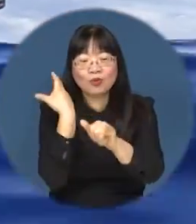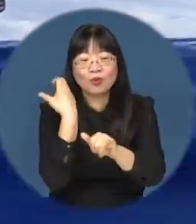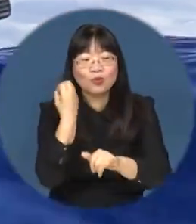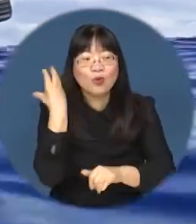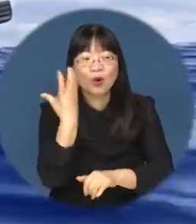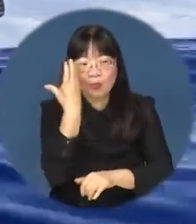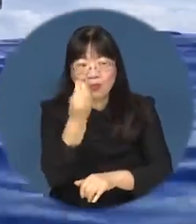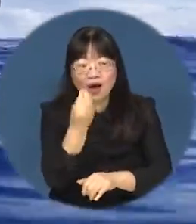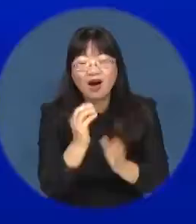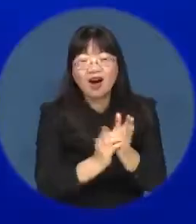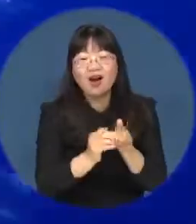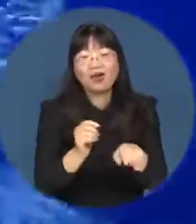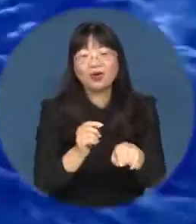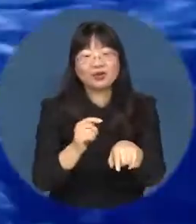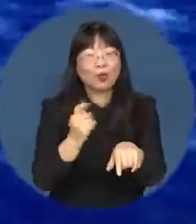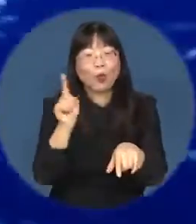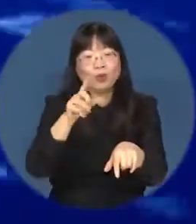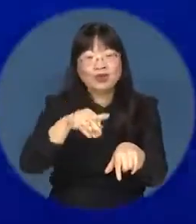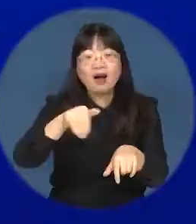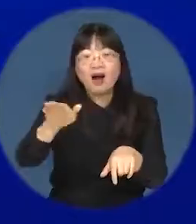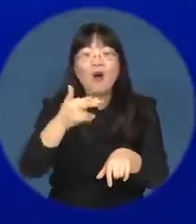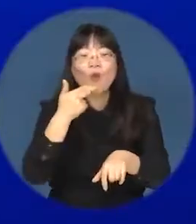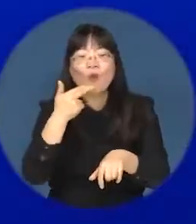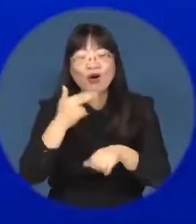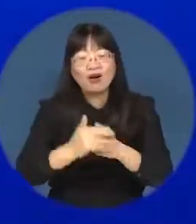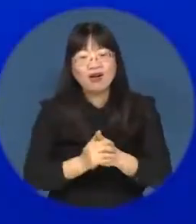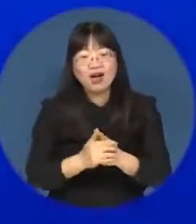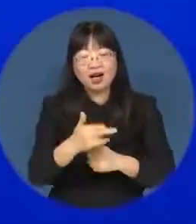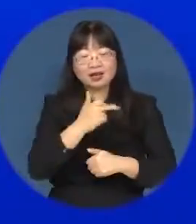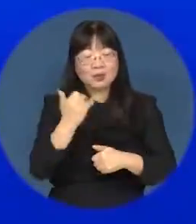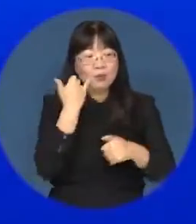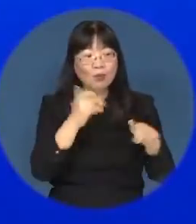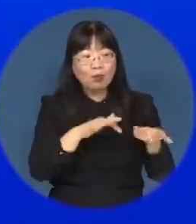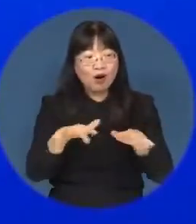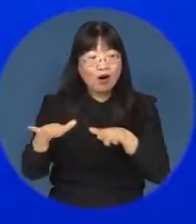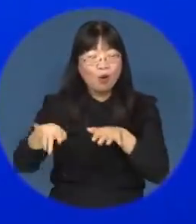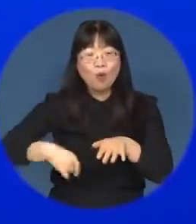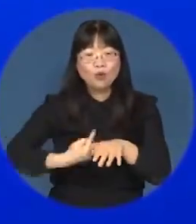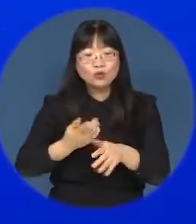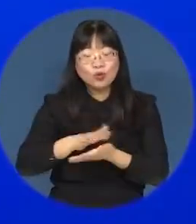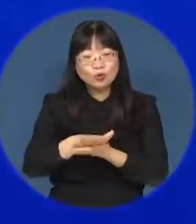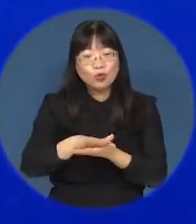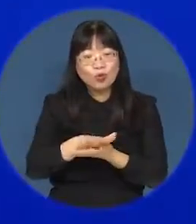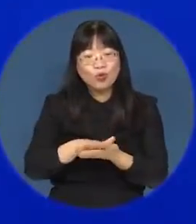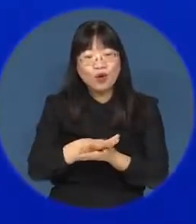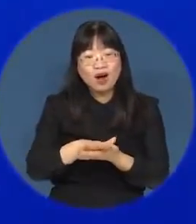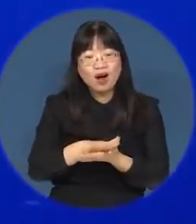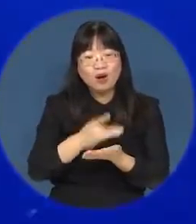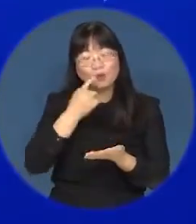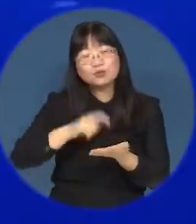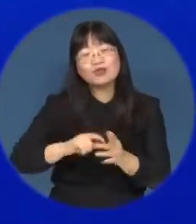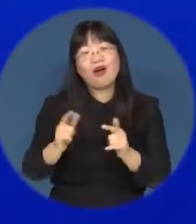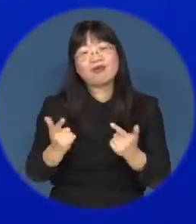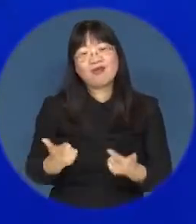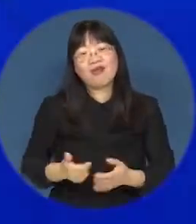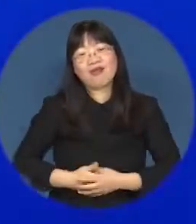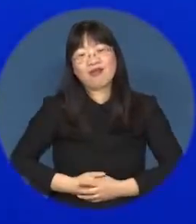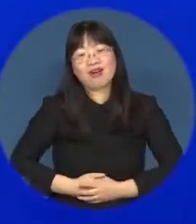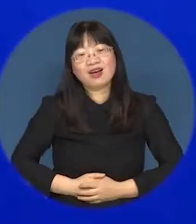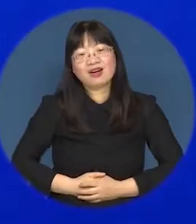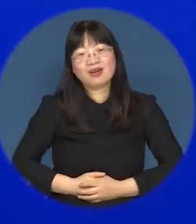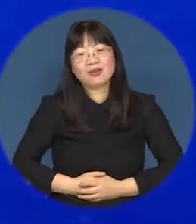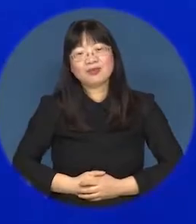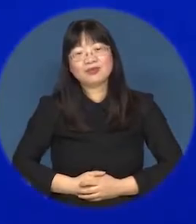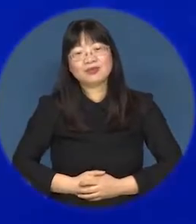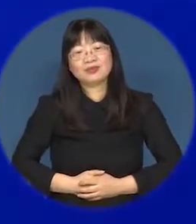아니 급박이네요. 급박이. 예, 아주 걔는 어디 가지도 않고. 근데 그렇게 큰 바다에서 혼자 놀기가 좀 쉽지 않은데